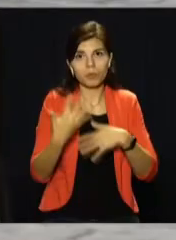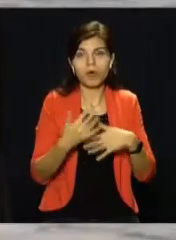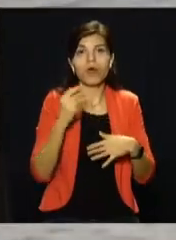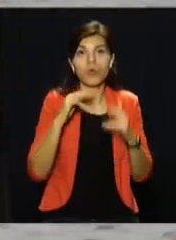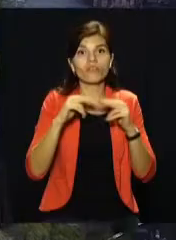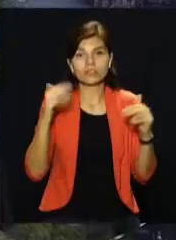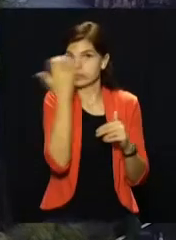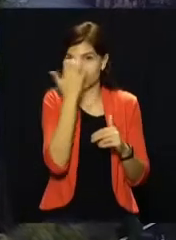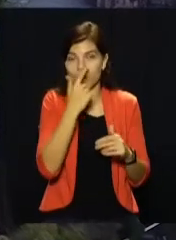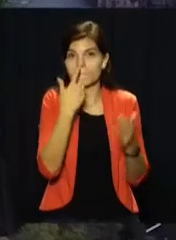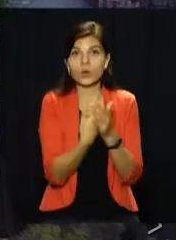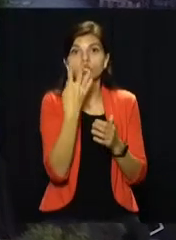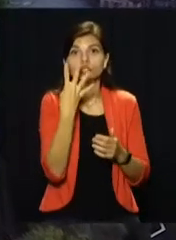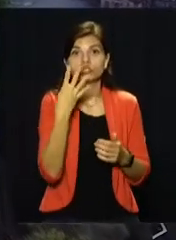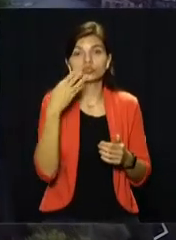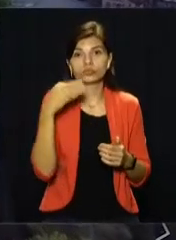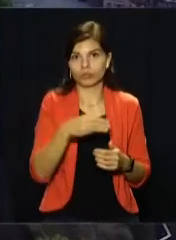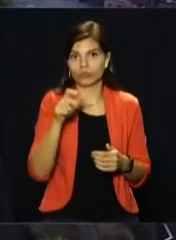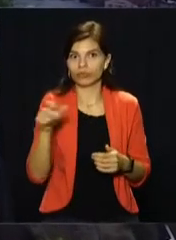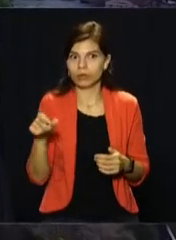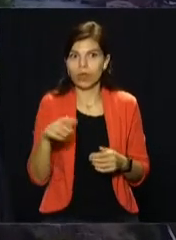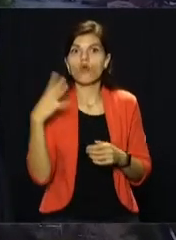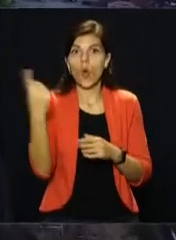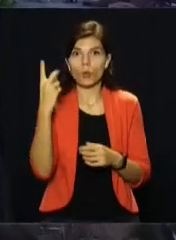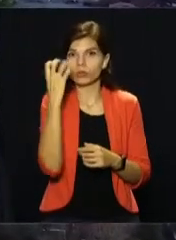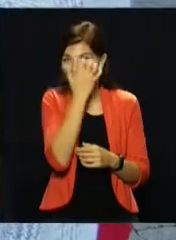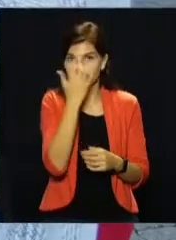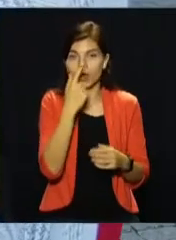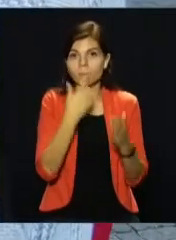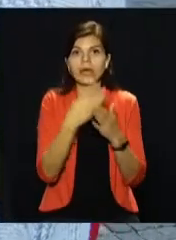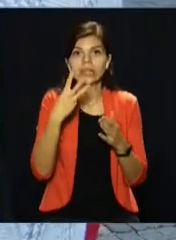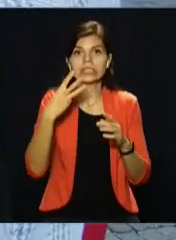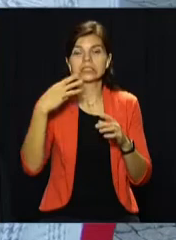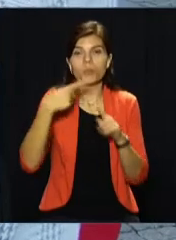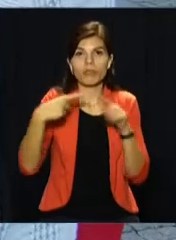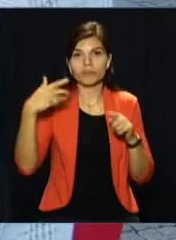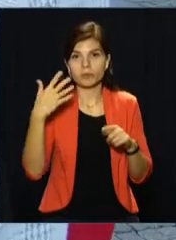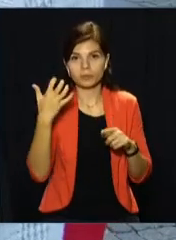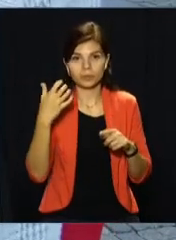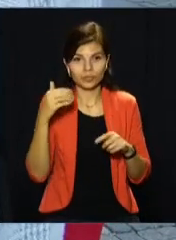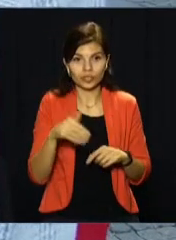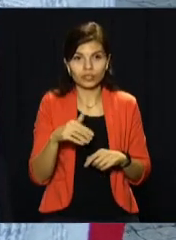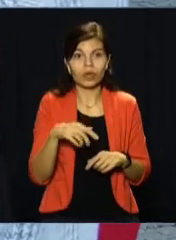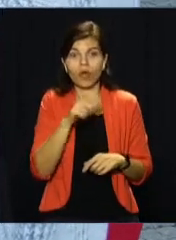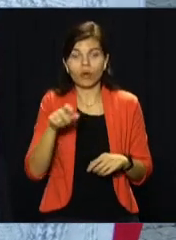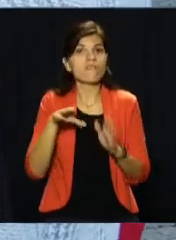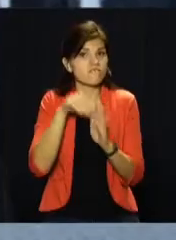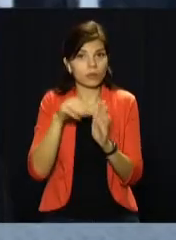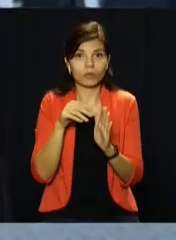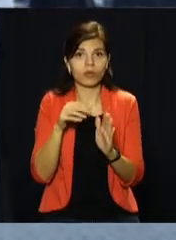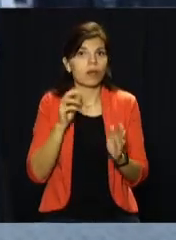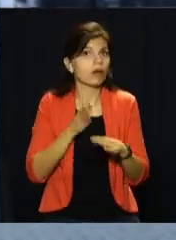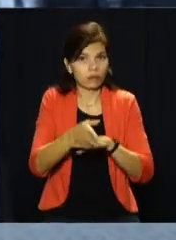не загубитися. Загалом же у Дніпрі незрячих понад 400 городян. В області людей з вадами зору – понад 3,5 тисячі.